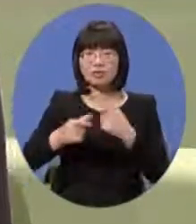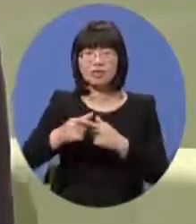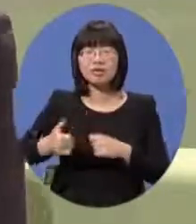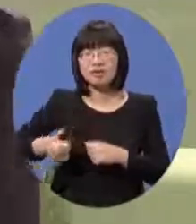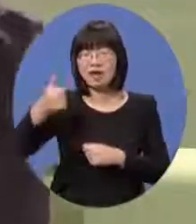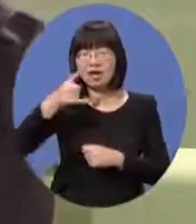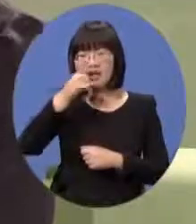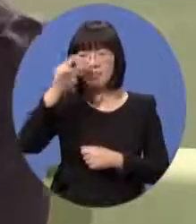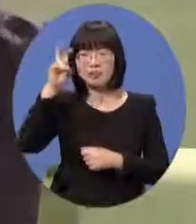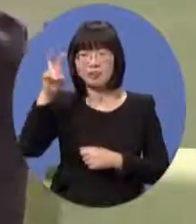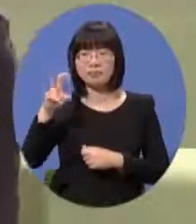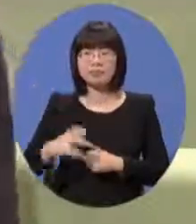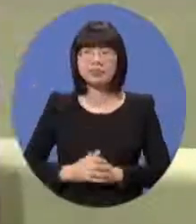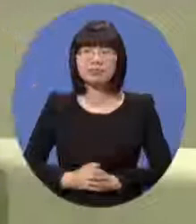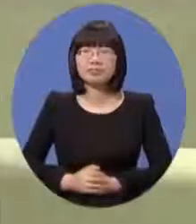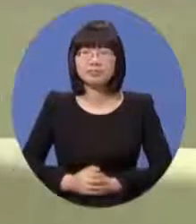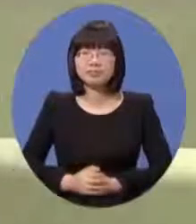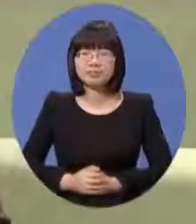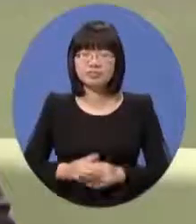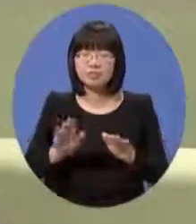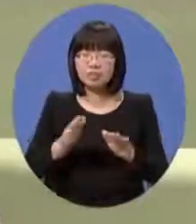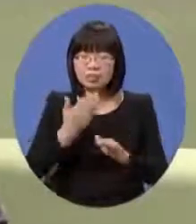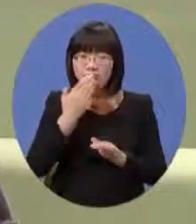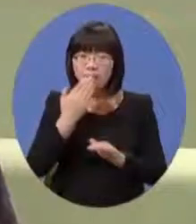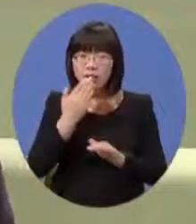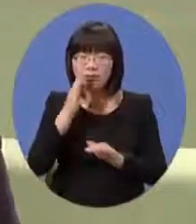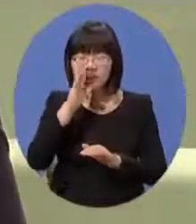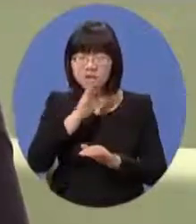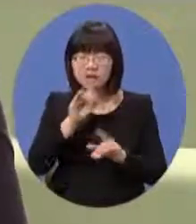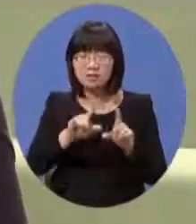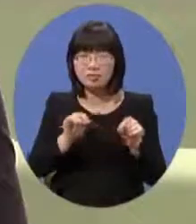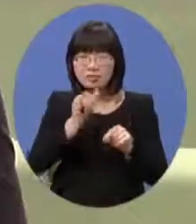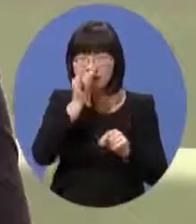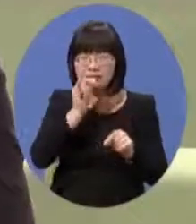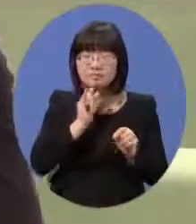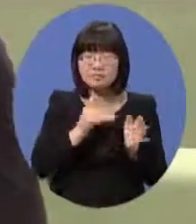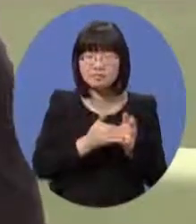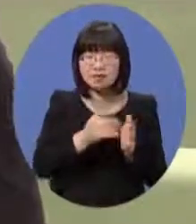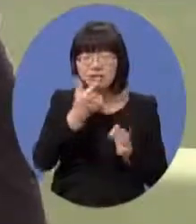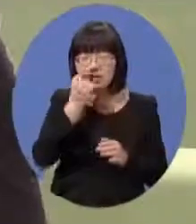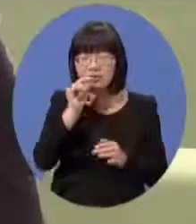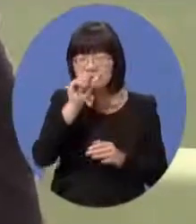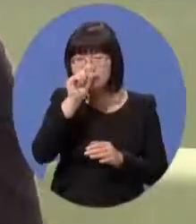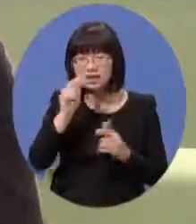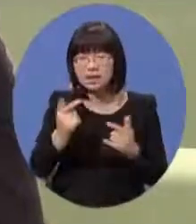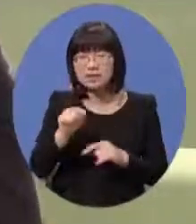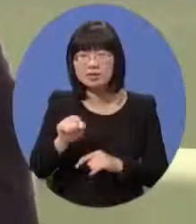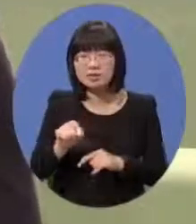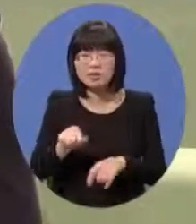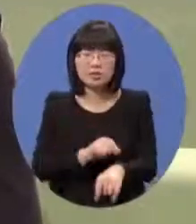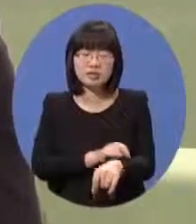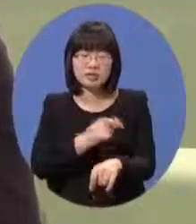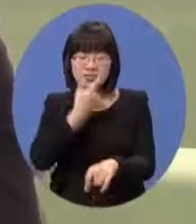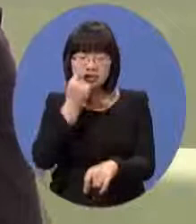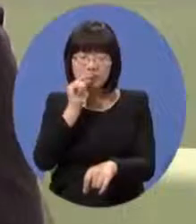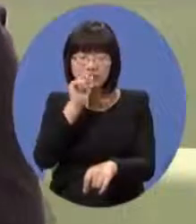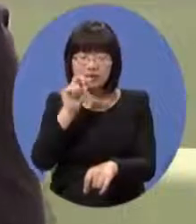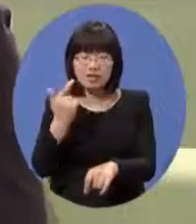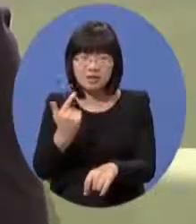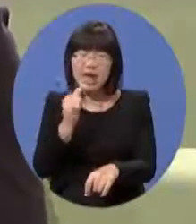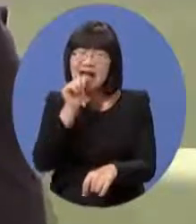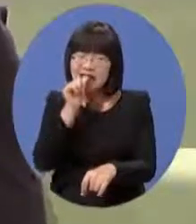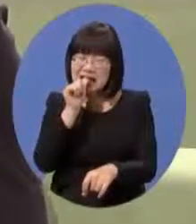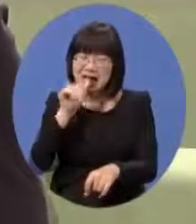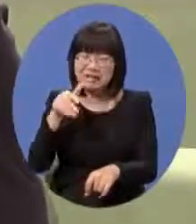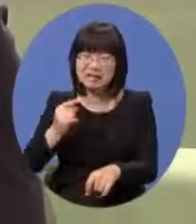수가 있습니다. 네. 그리고 이제 뭐 먹으면 좋지 않은 음식도 있지만 부족하면 또 좋지 않은 거, 특히 부족하면 좋지 않은 거,